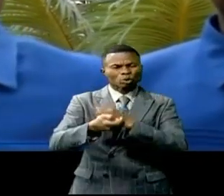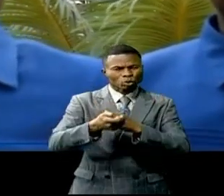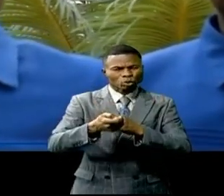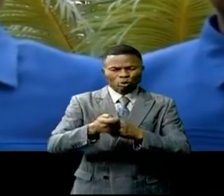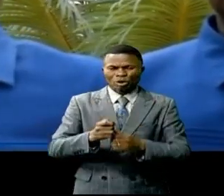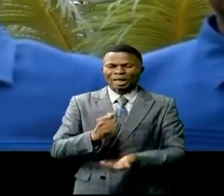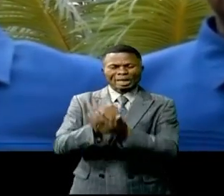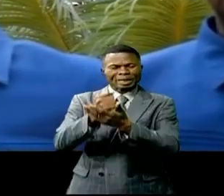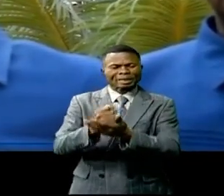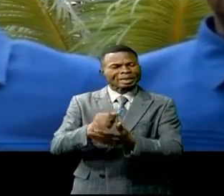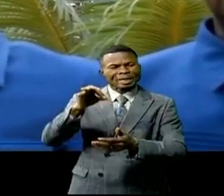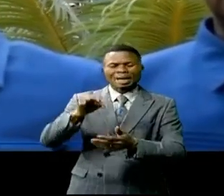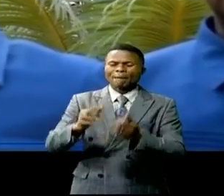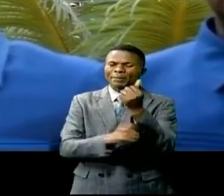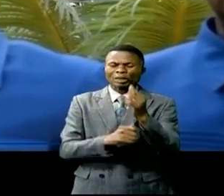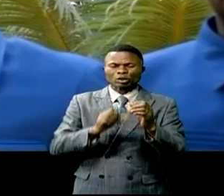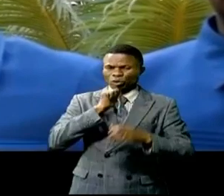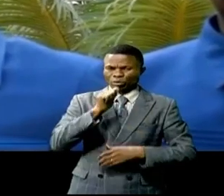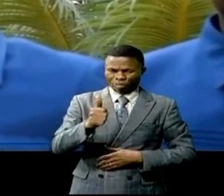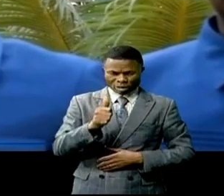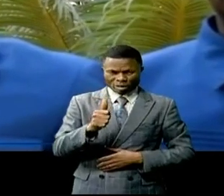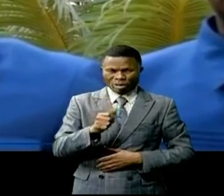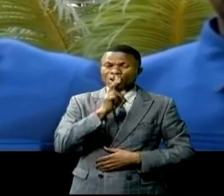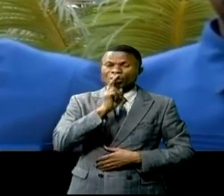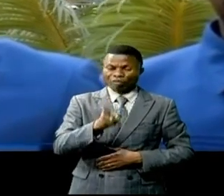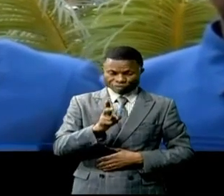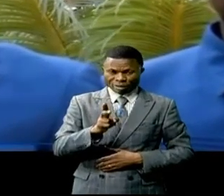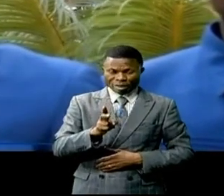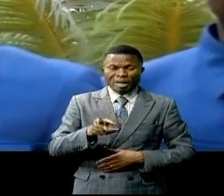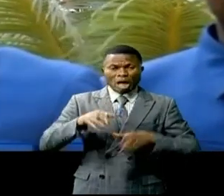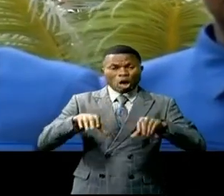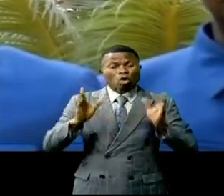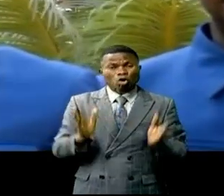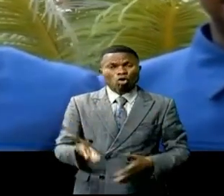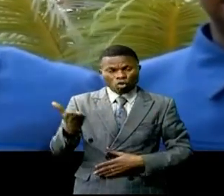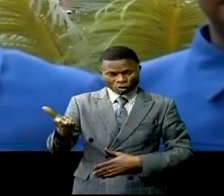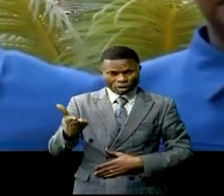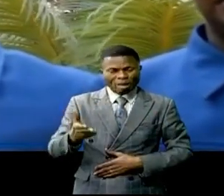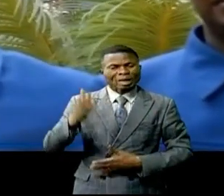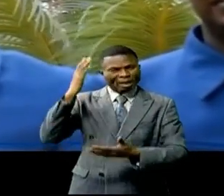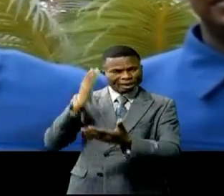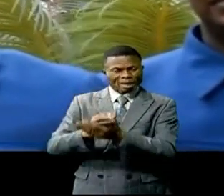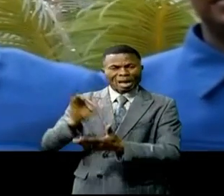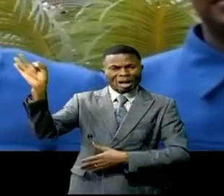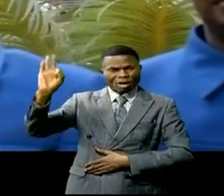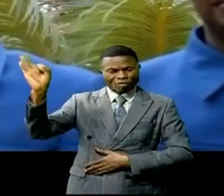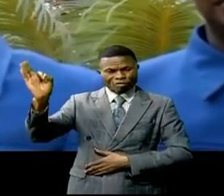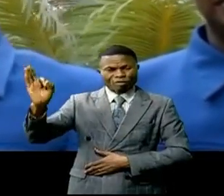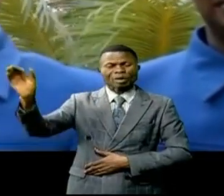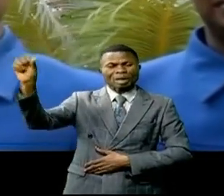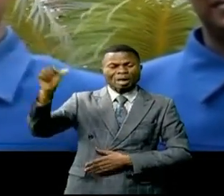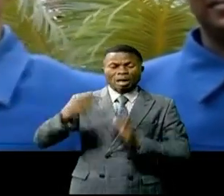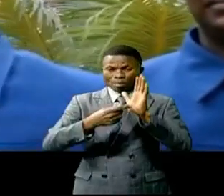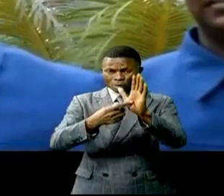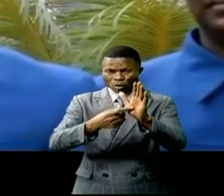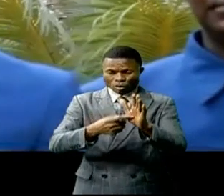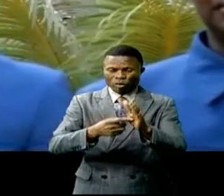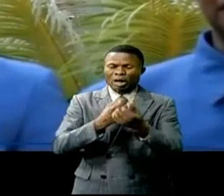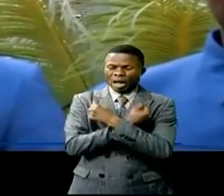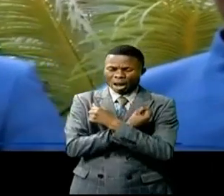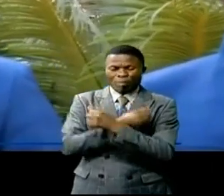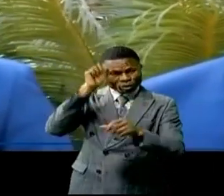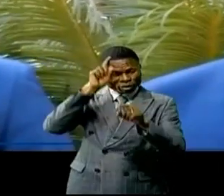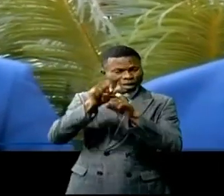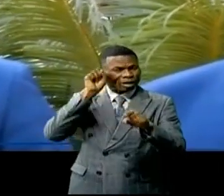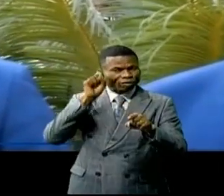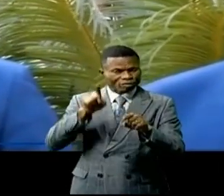personne. Et s'ils sont réellement ituriens comme nous, ils doivent quitter la brousse et montrer leur fraternité à